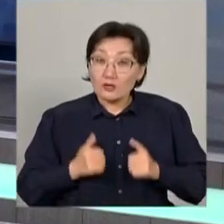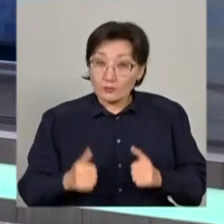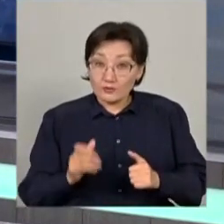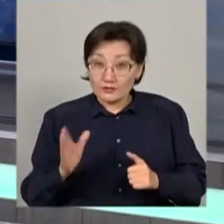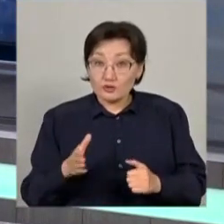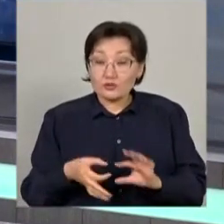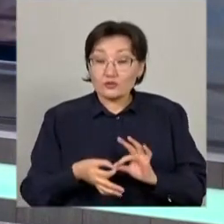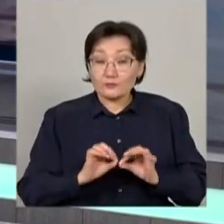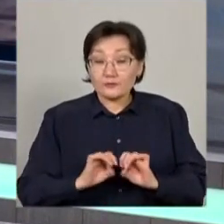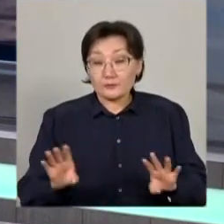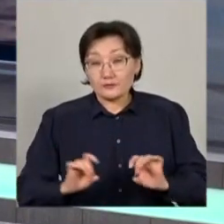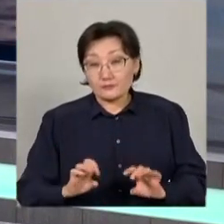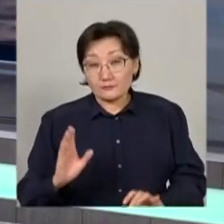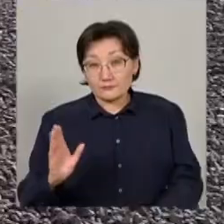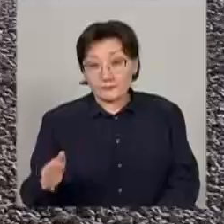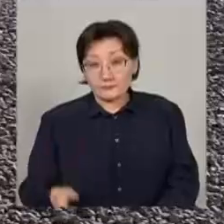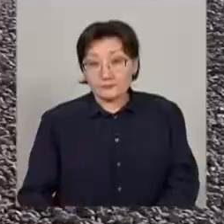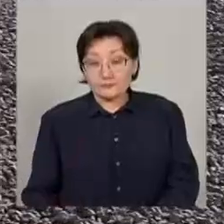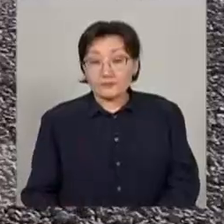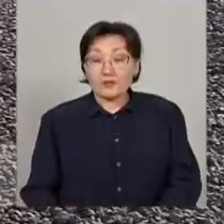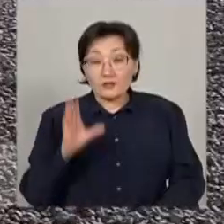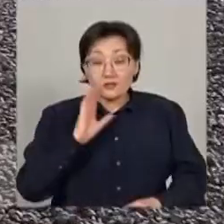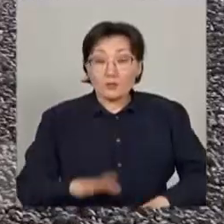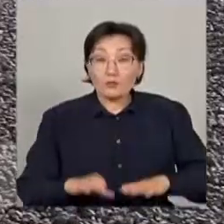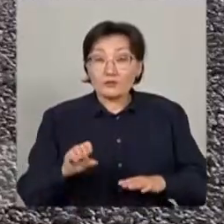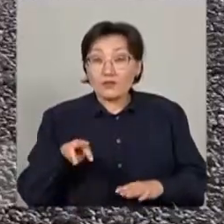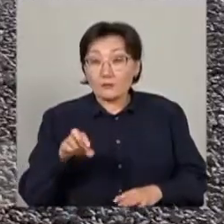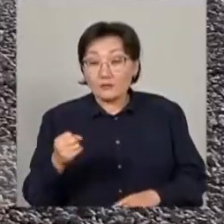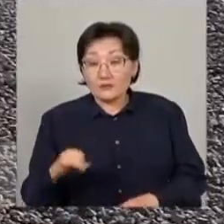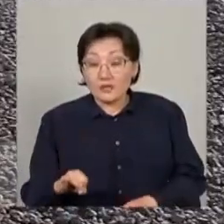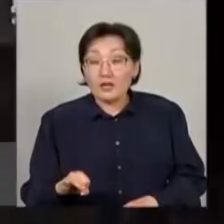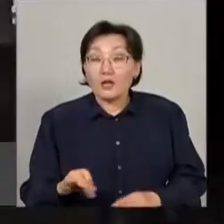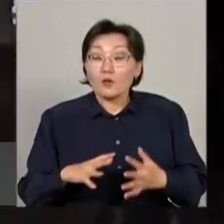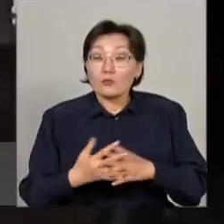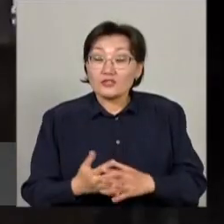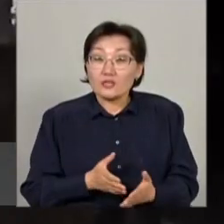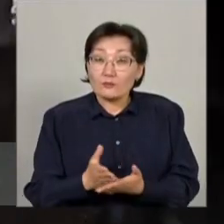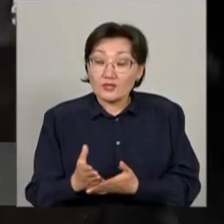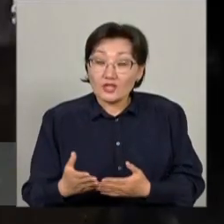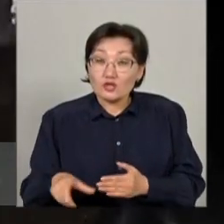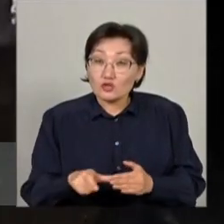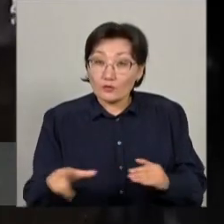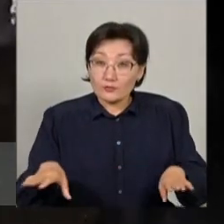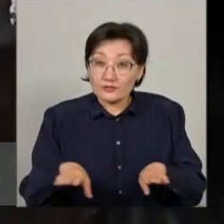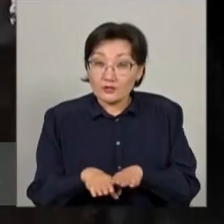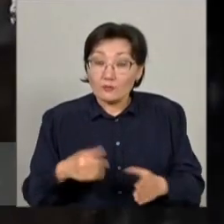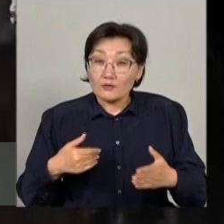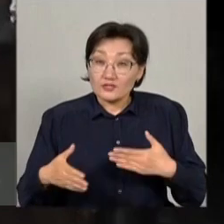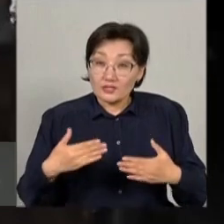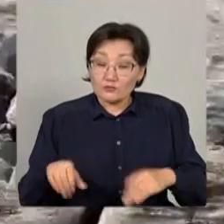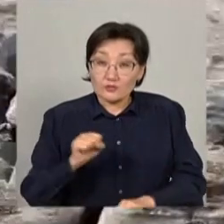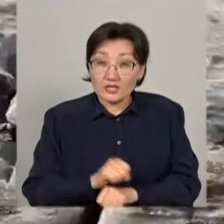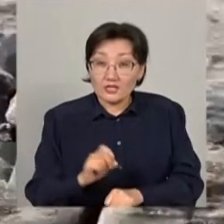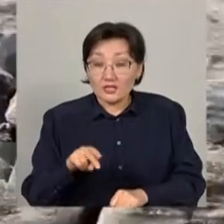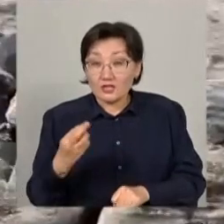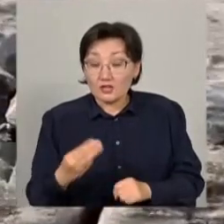Толығырақ өңірдегі тілші тарқатады. Қарғын су Самбай Ақсазды Қарақұдық ауылдарына баратын жолды шектеп тастаған. Жол қатынасы үзілген Қарағаш